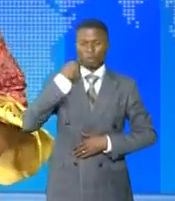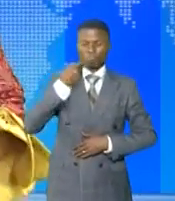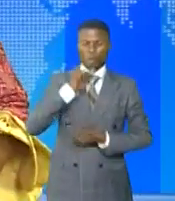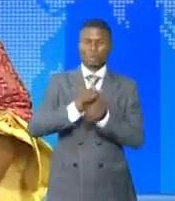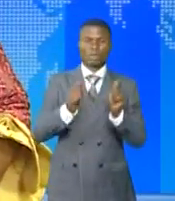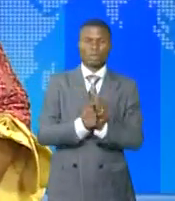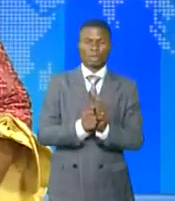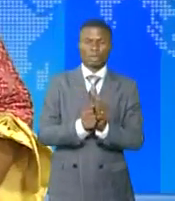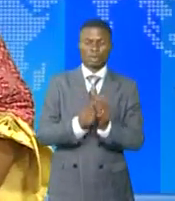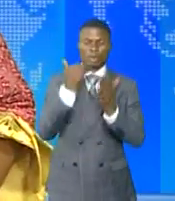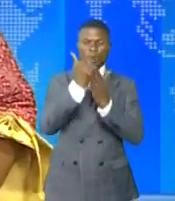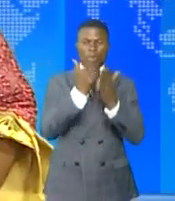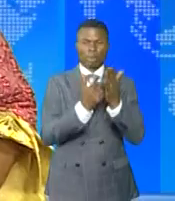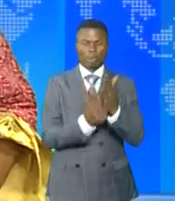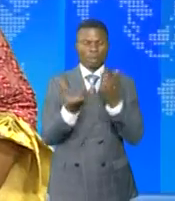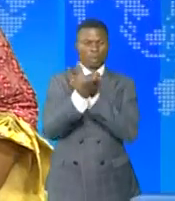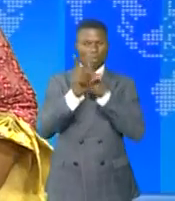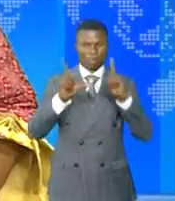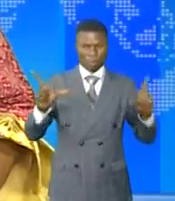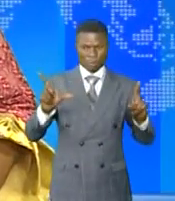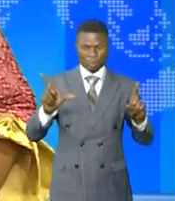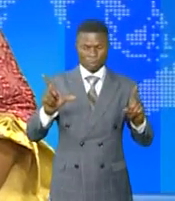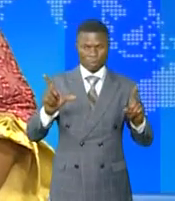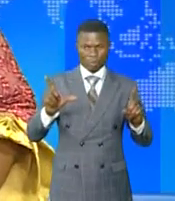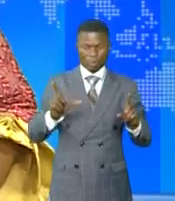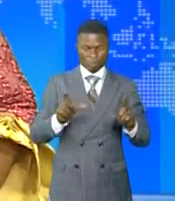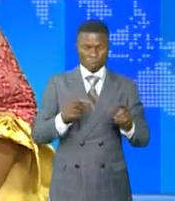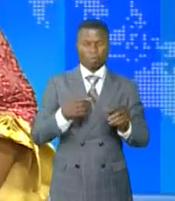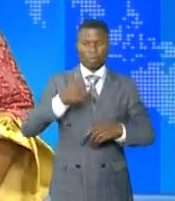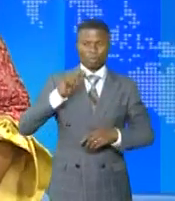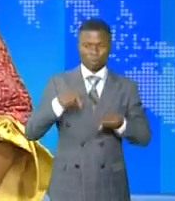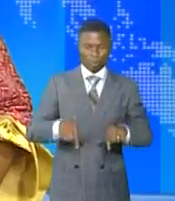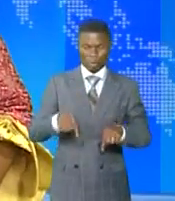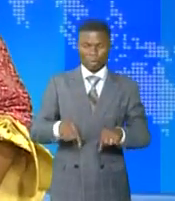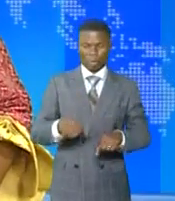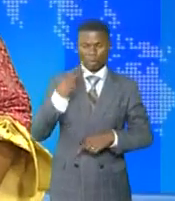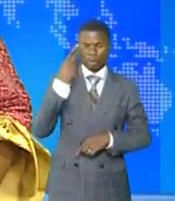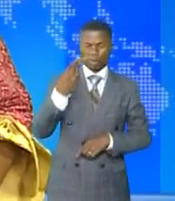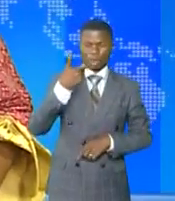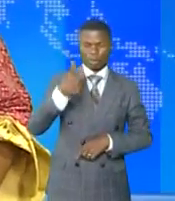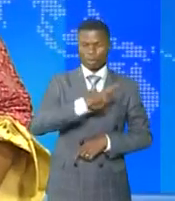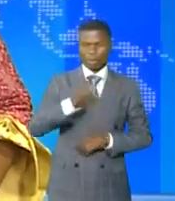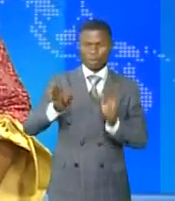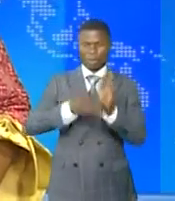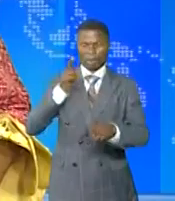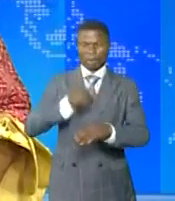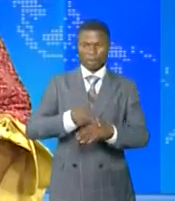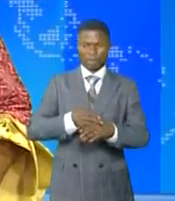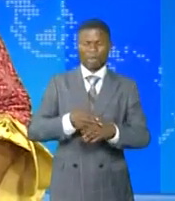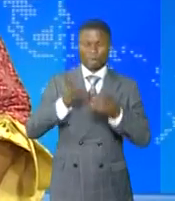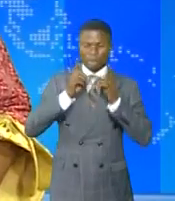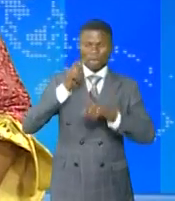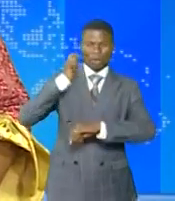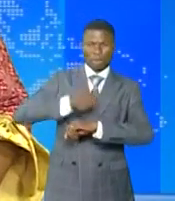des référés liberté tiendra ce mardi 2 février 2021 à 14h30 l'audience à laquelle